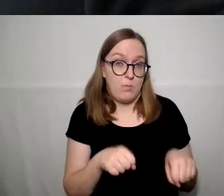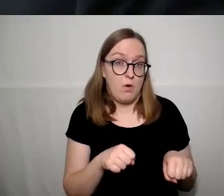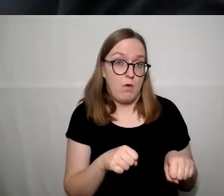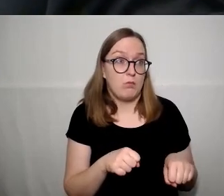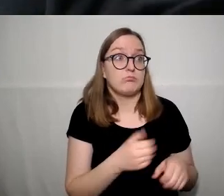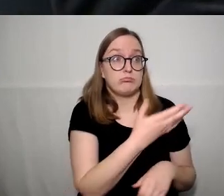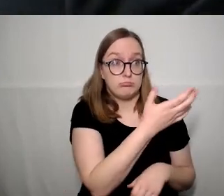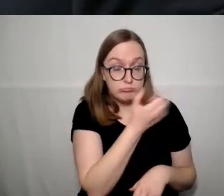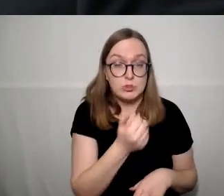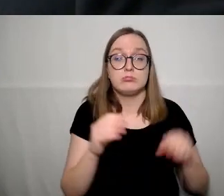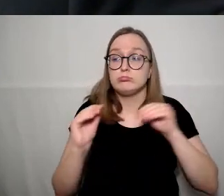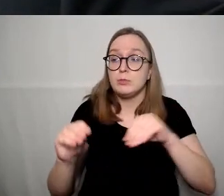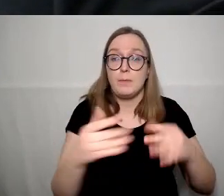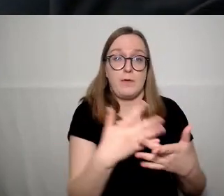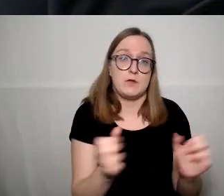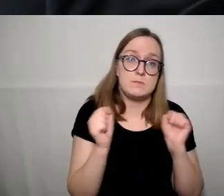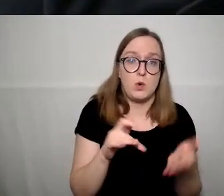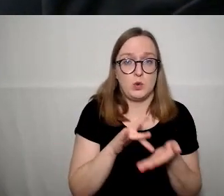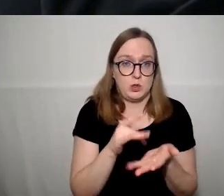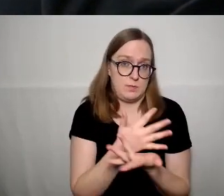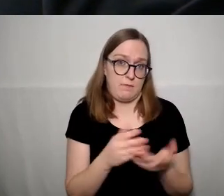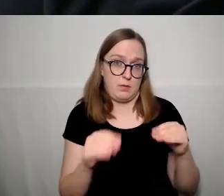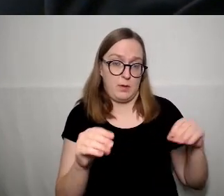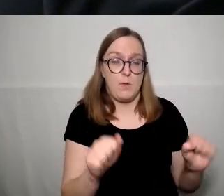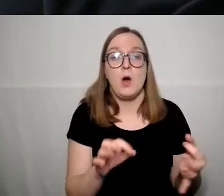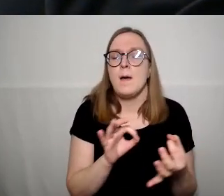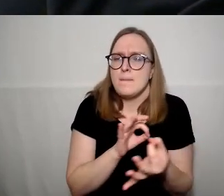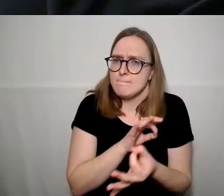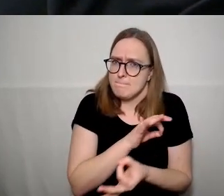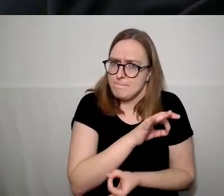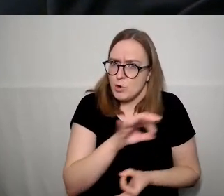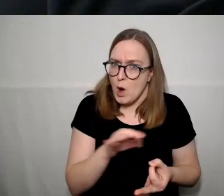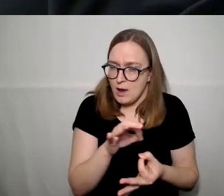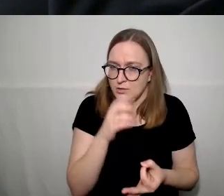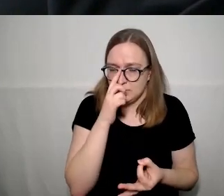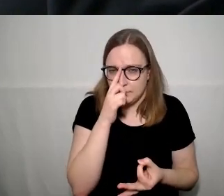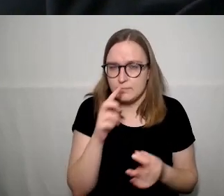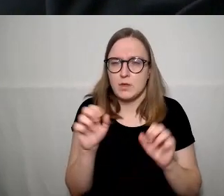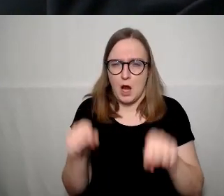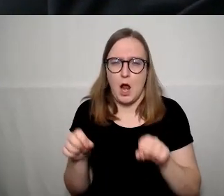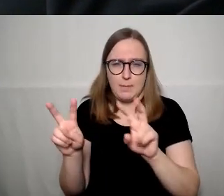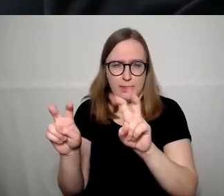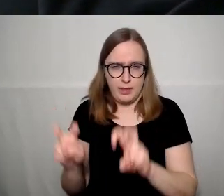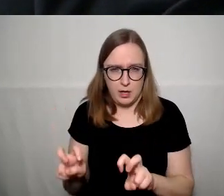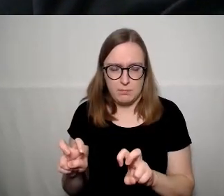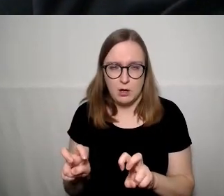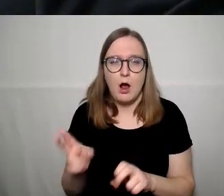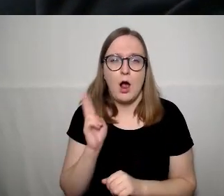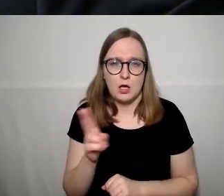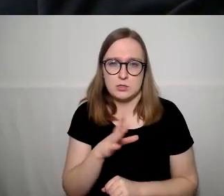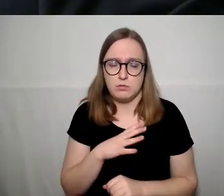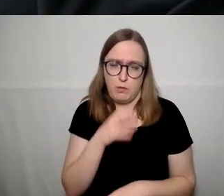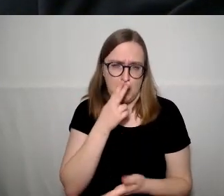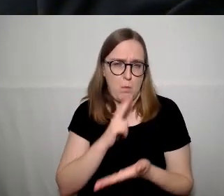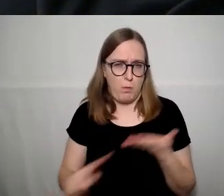panaudoti įveiklinant tą projektą. Galimybės studija atliko atitinkamos ryties